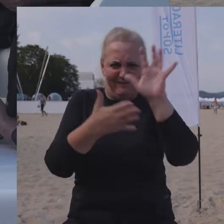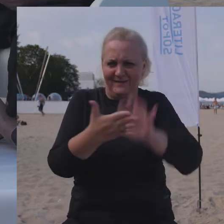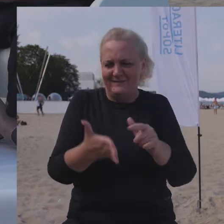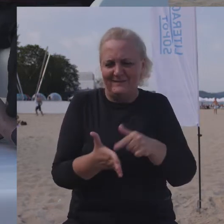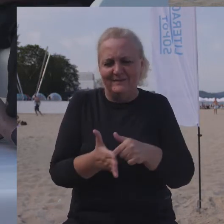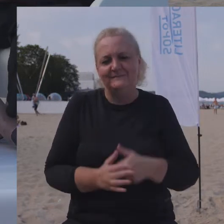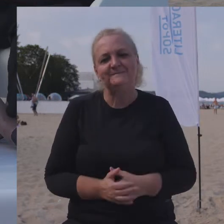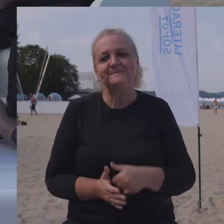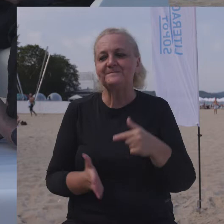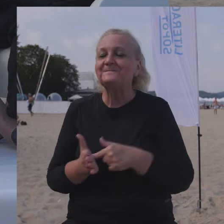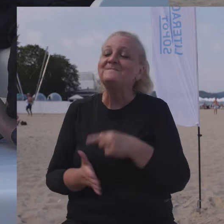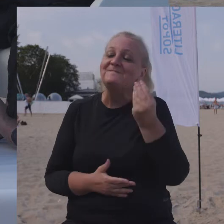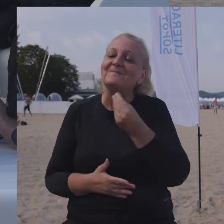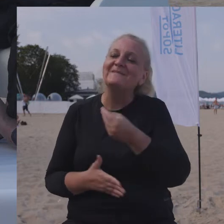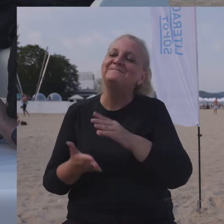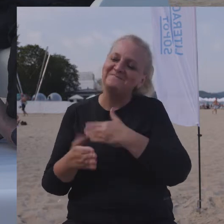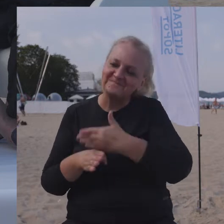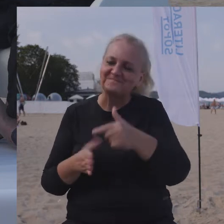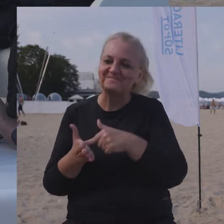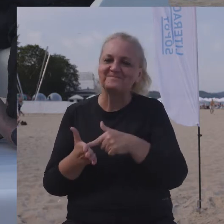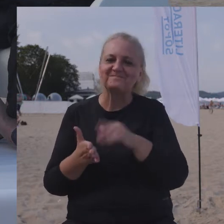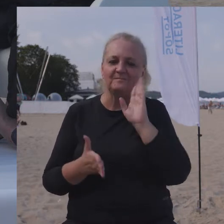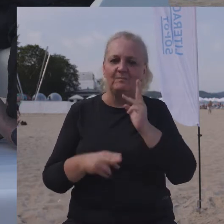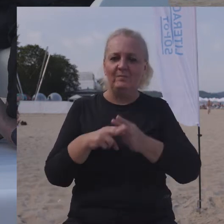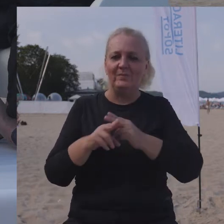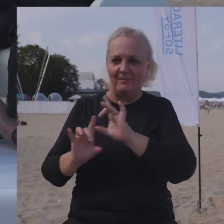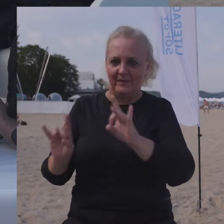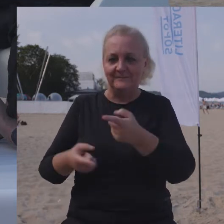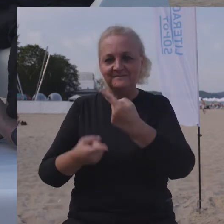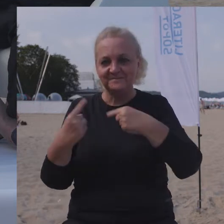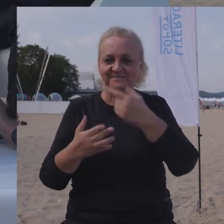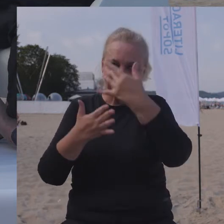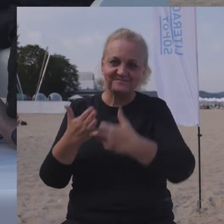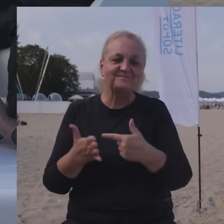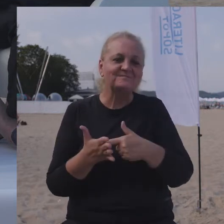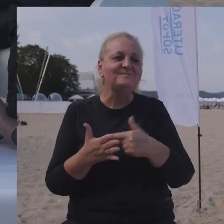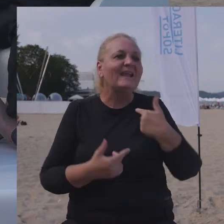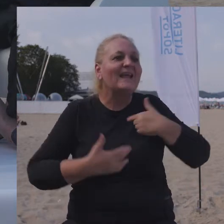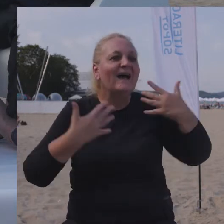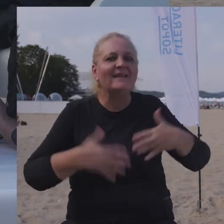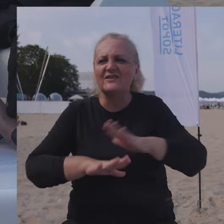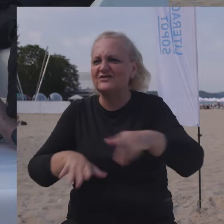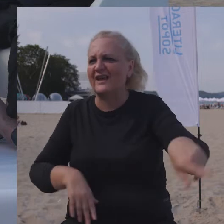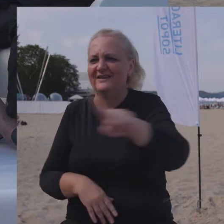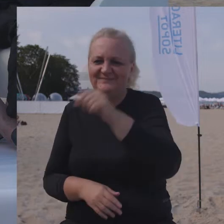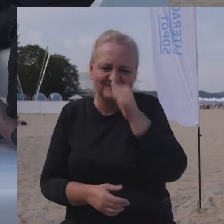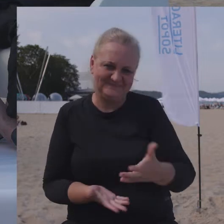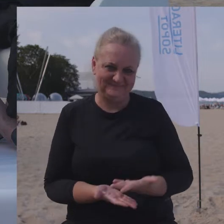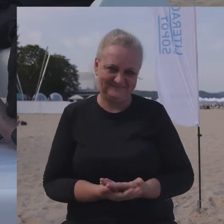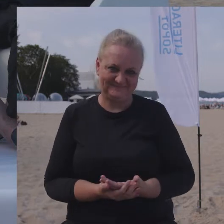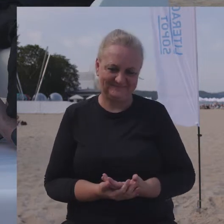że dokończysz tę scenę o wymienianie chorób wenerycznych. Ja się po prostu denerwuję tym, że są dzieci, wiesz? Nie. Ale